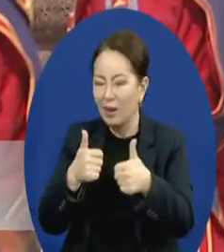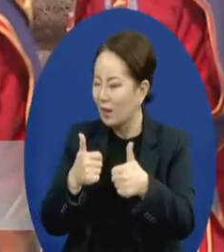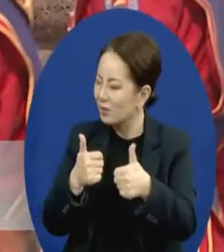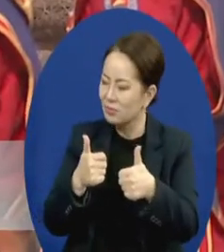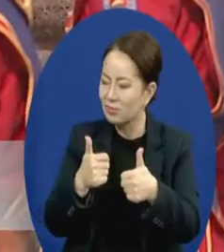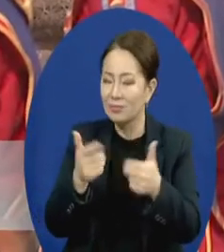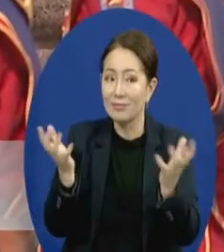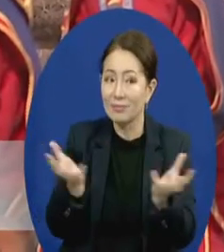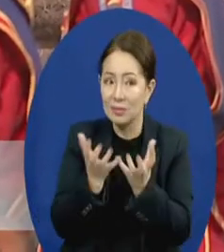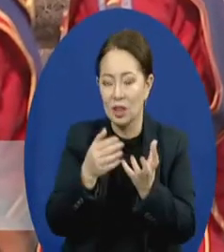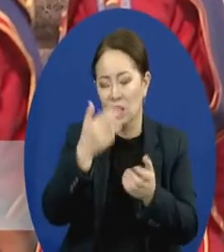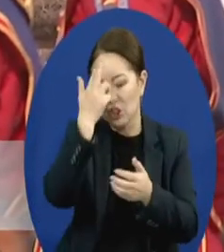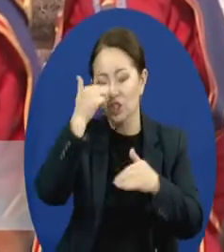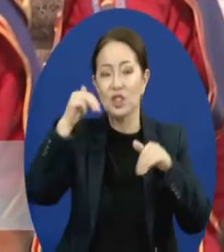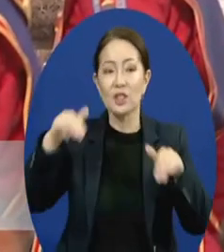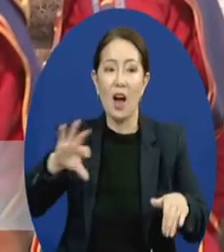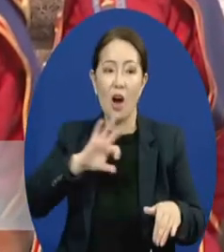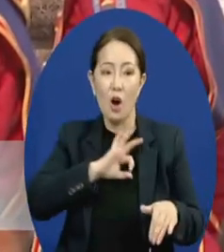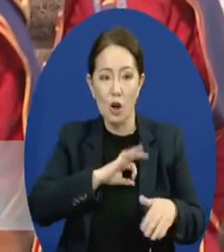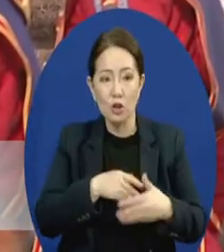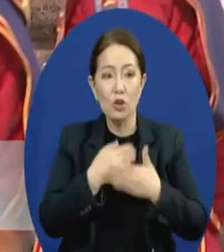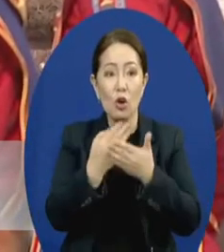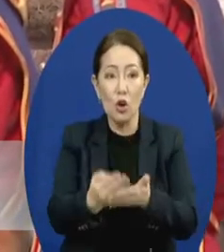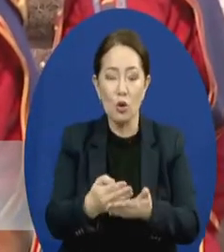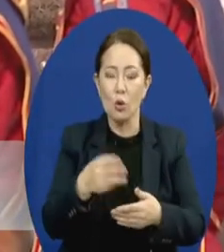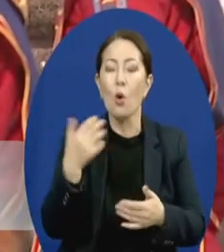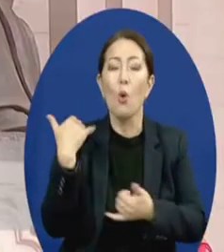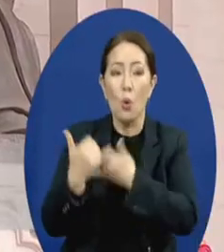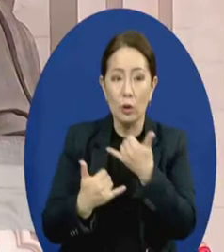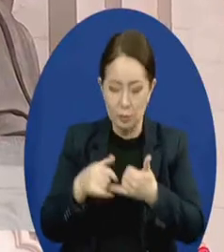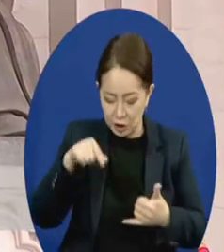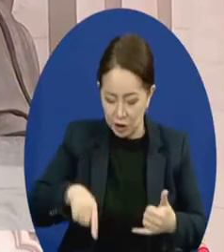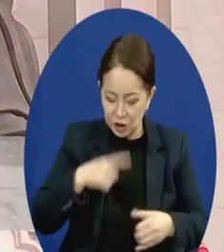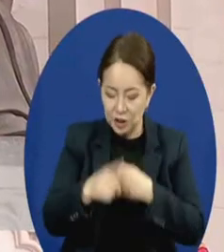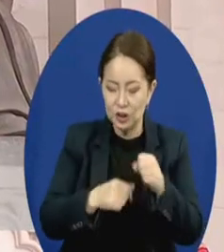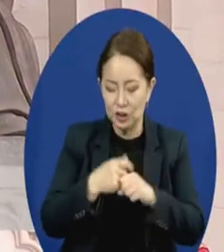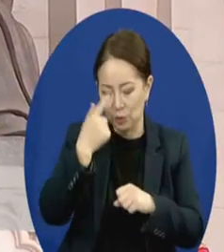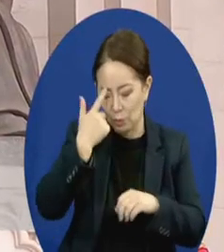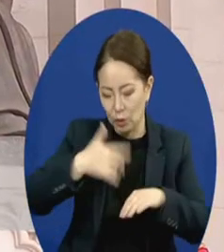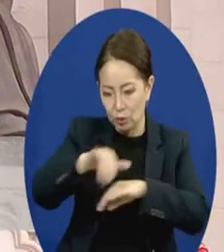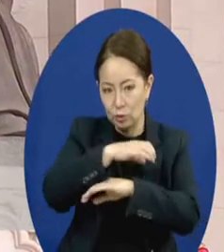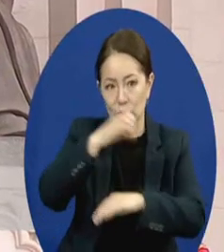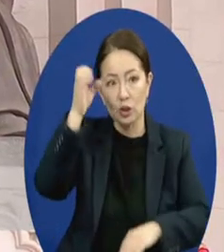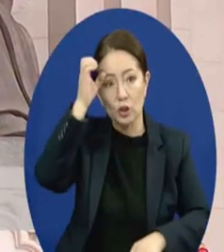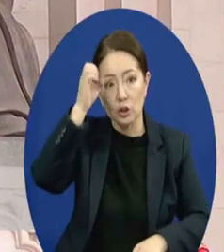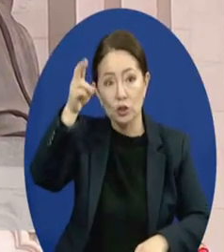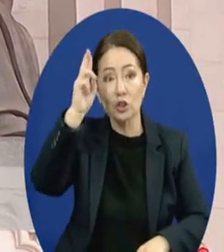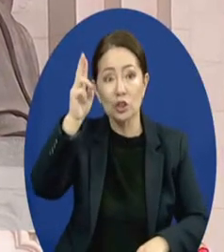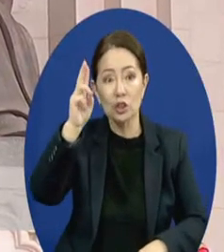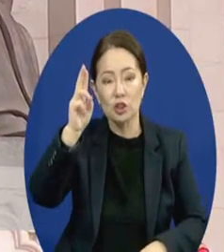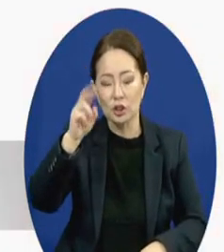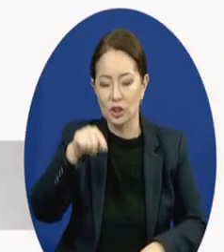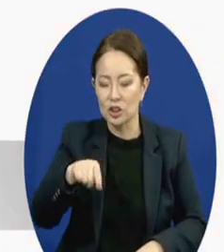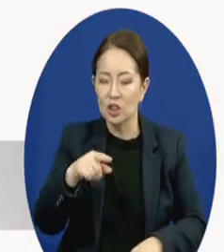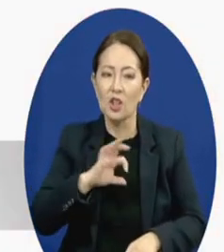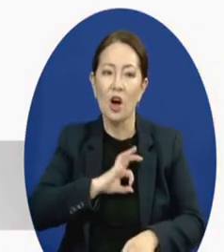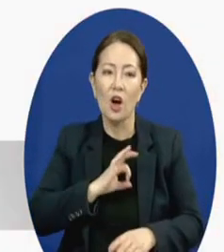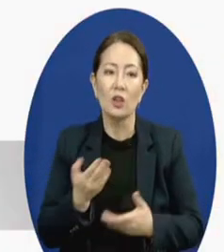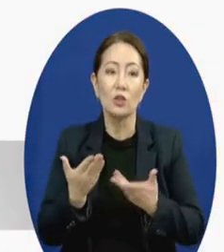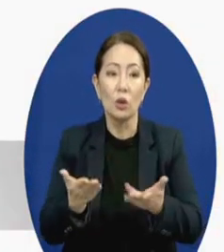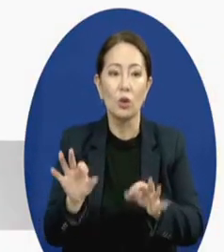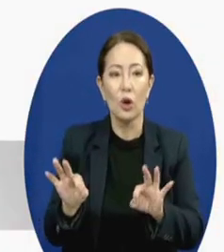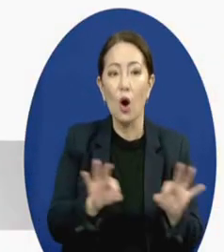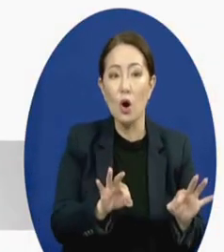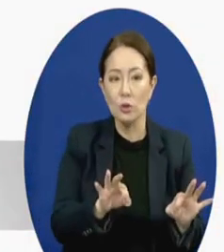эрхмүүдэд Чингис хааны одон гардуулдаг уламжлал тогтсон байлаа. Харин өнөө жил Монгол улсын ерөнхийлөгч энэхүү одон гардуулахыг хойшлуулсан